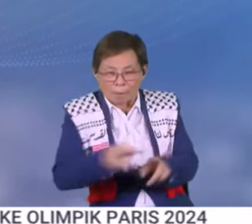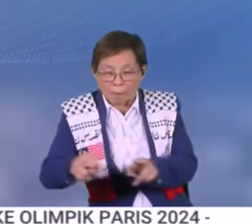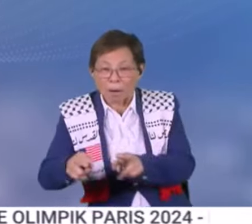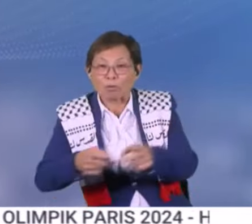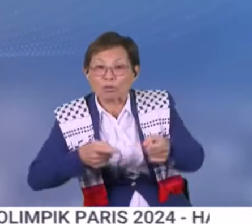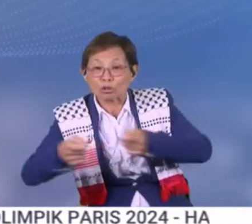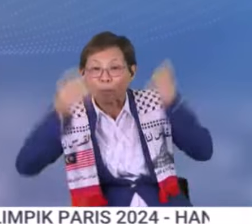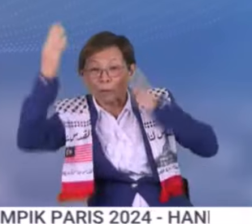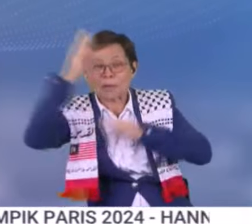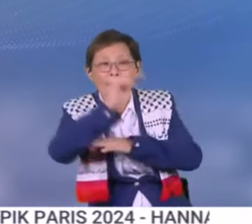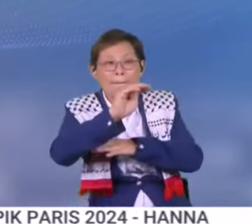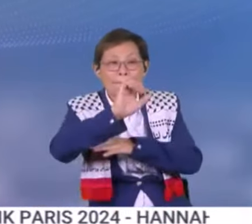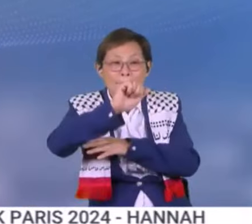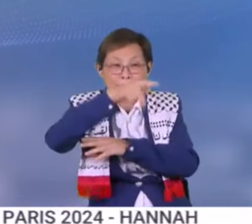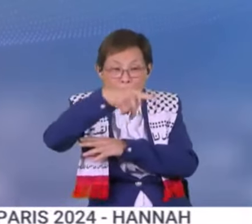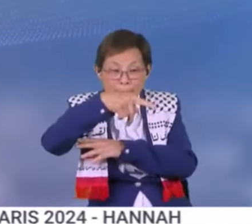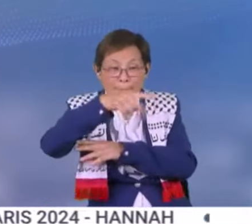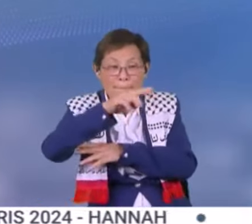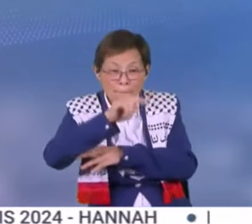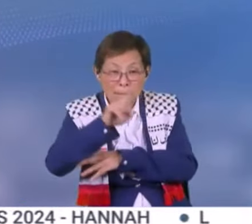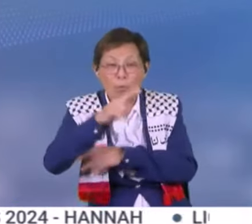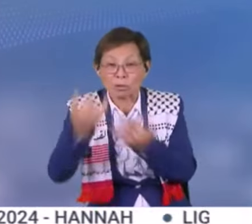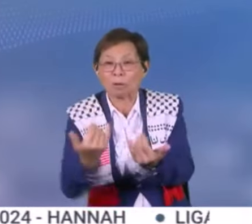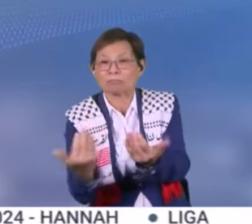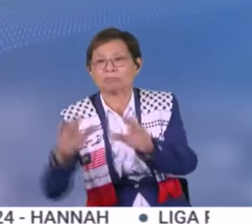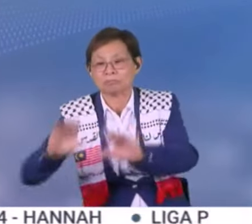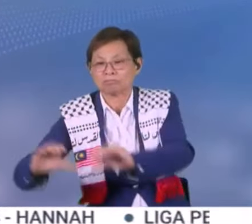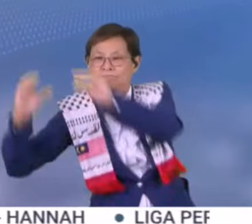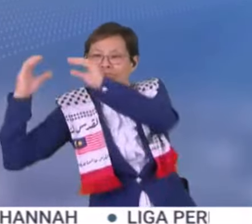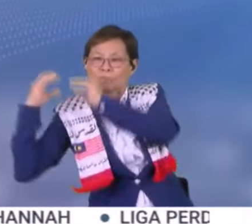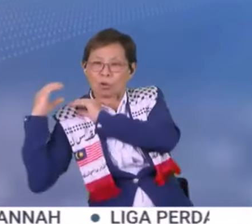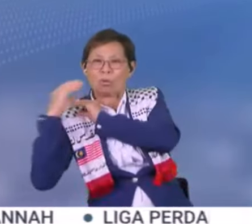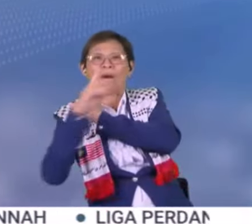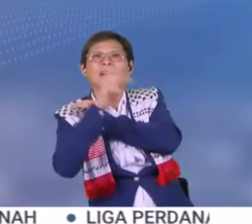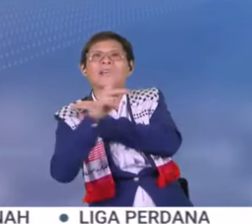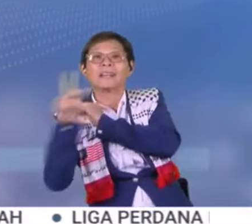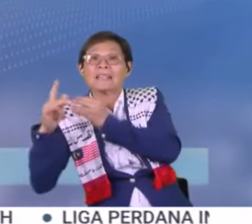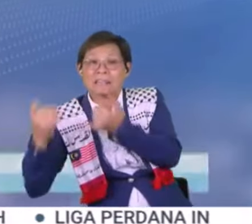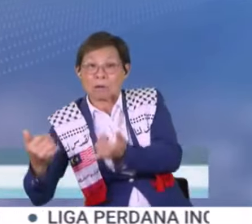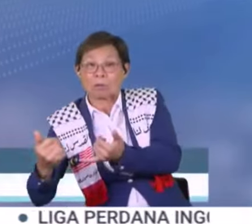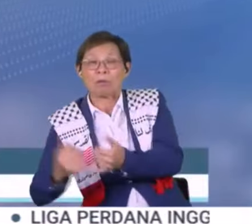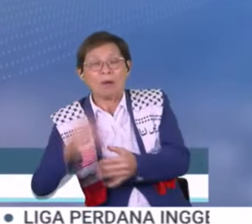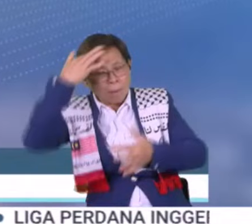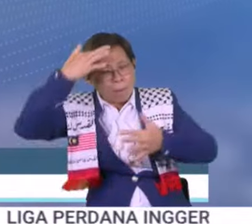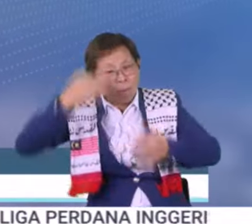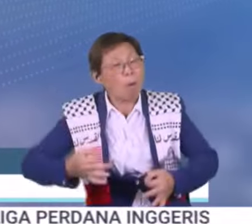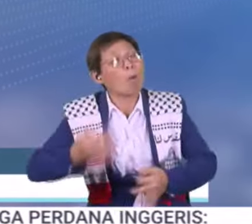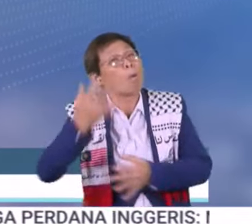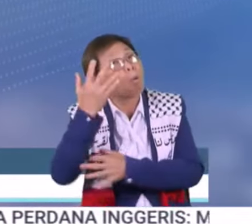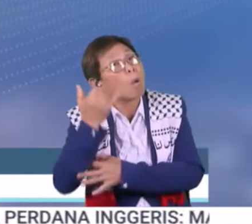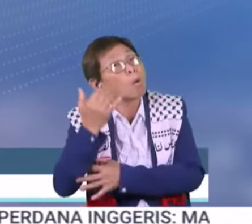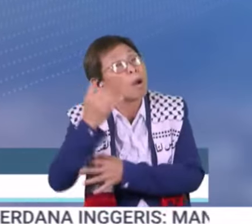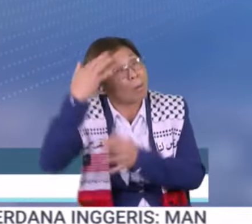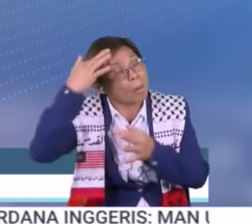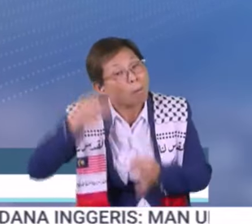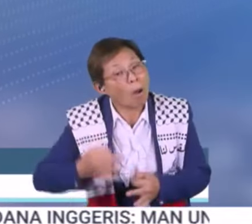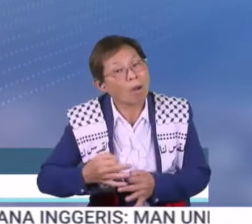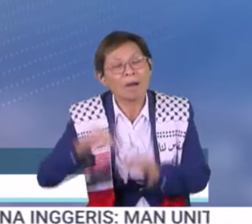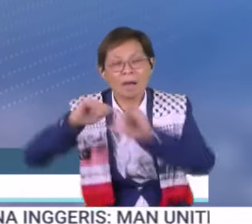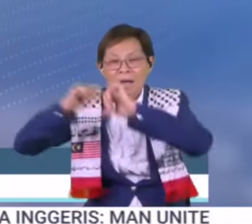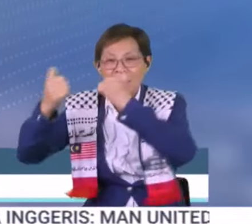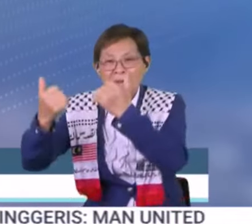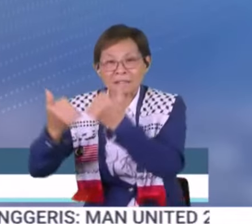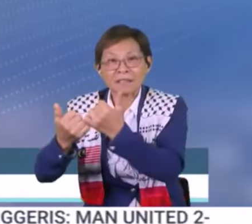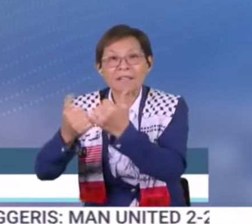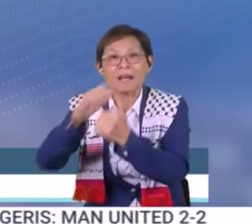Pengurusan Malaysia MAMPU kini diletakkan di bawah Kementerian Komunikasi. Keputusan itu diambil kerana agensi